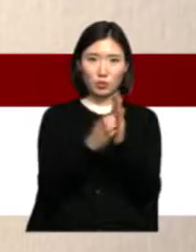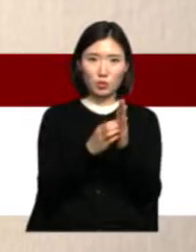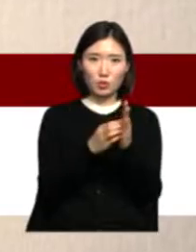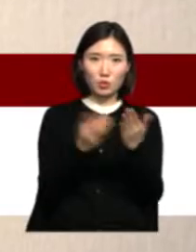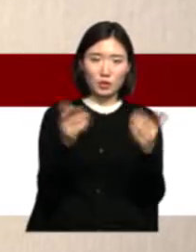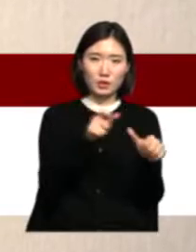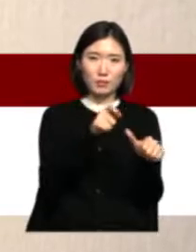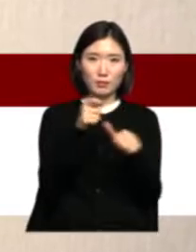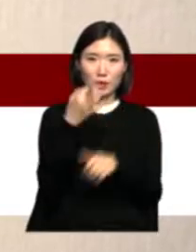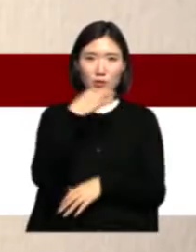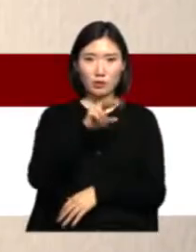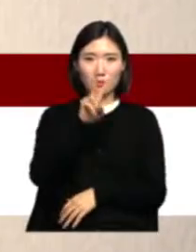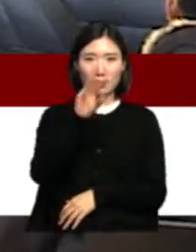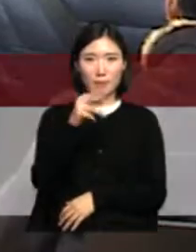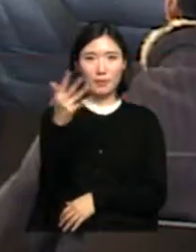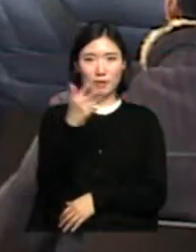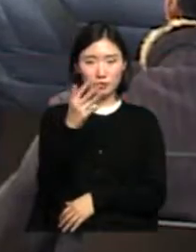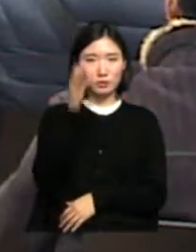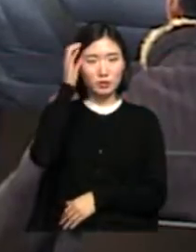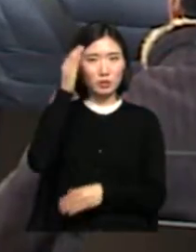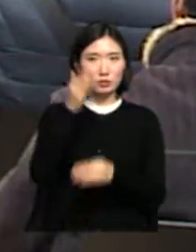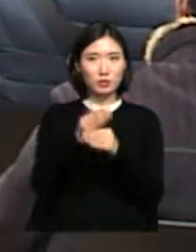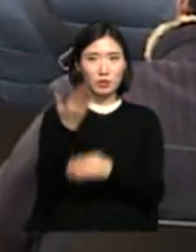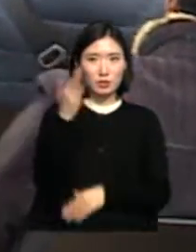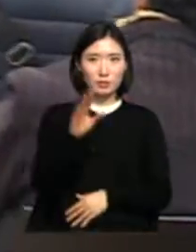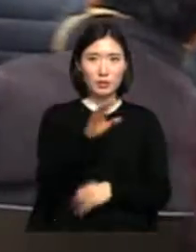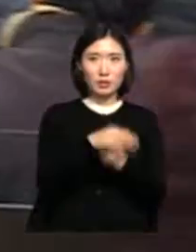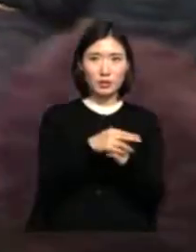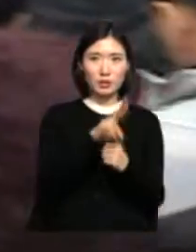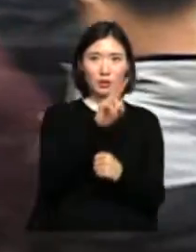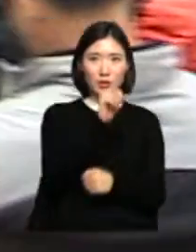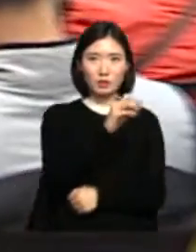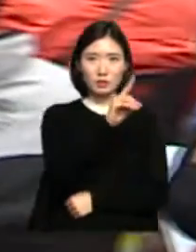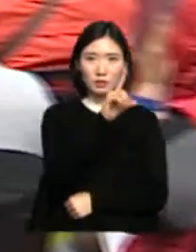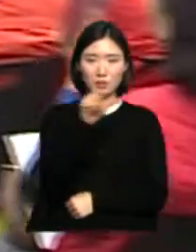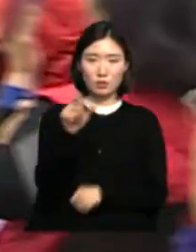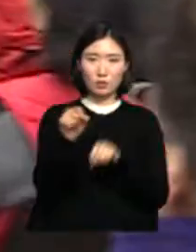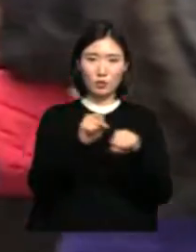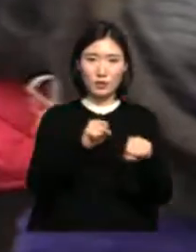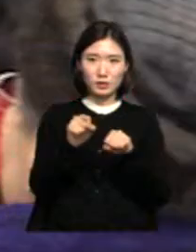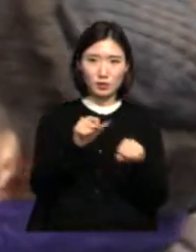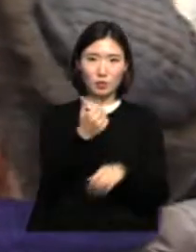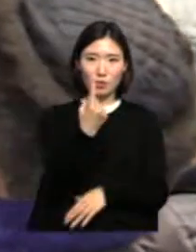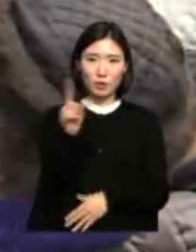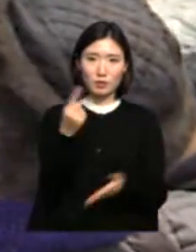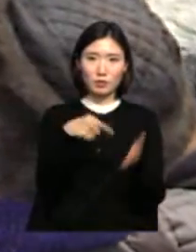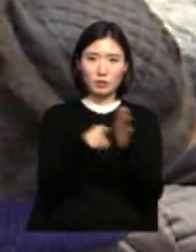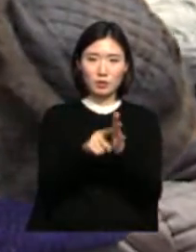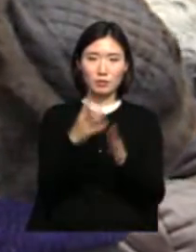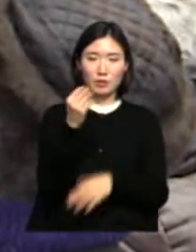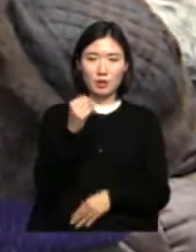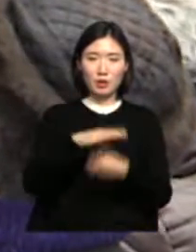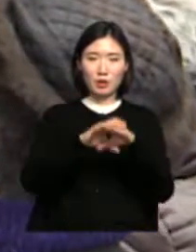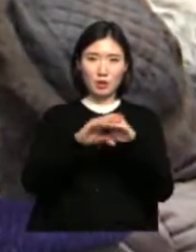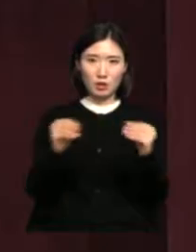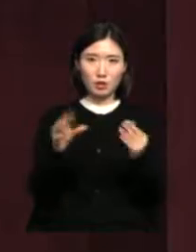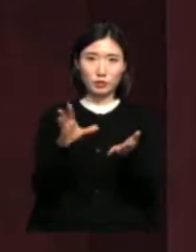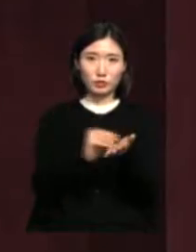명 정도를 기대하고 있습니다. 하지만 양재 R&D 특구가 활성화되기 위해서는 몇 가지 해결해야 할 과제가